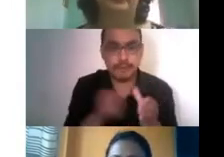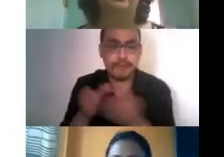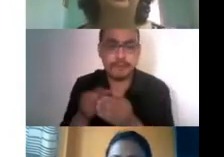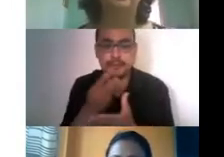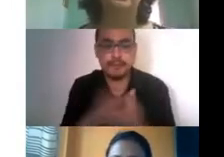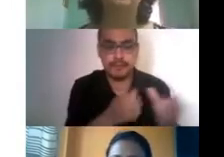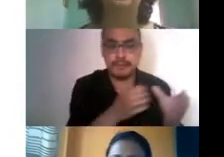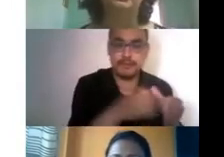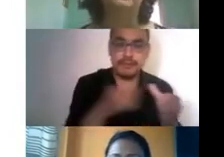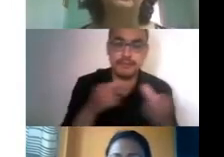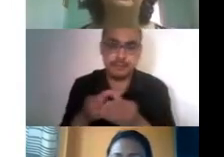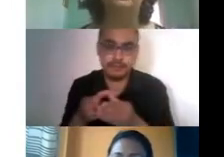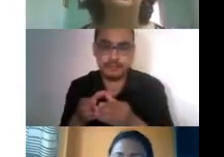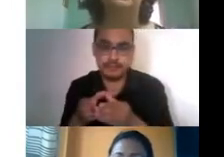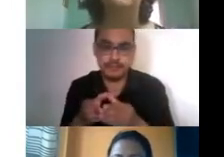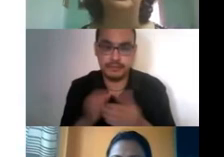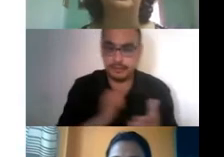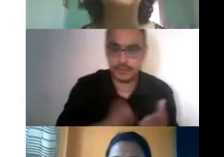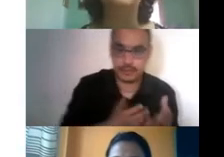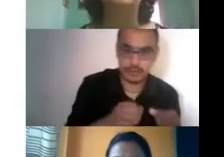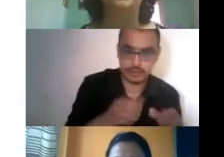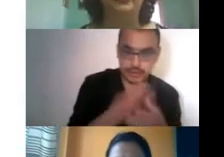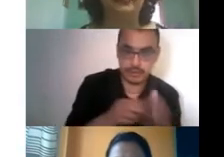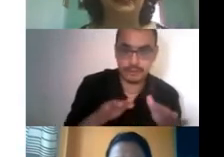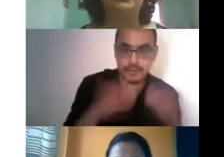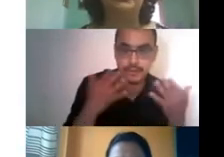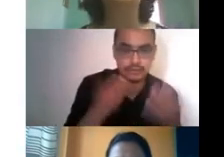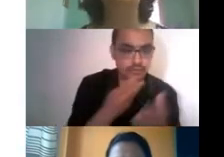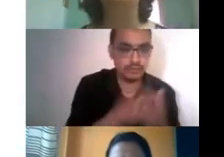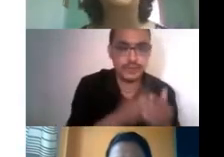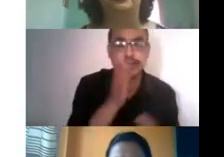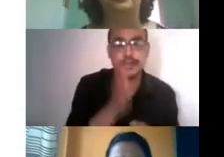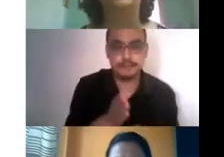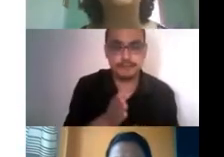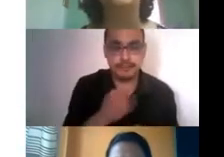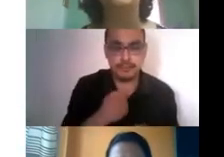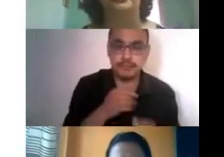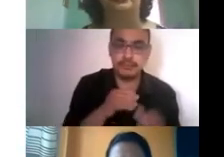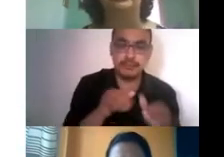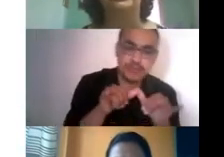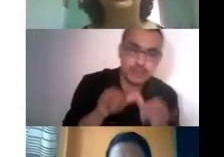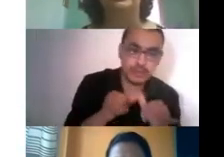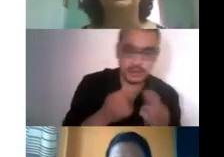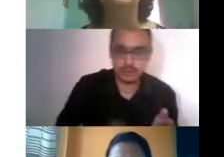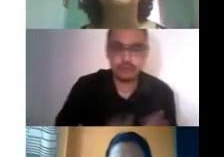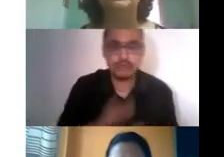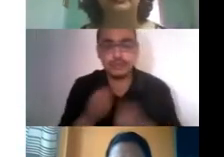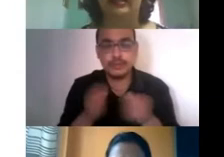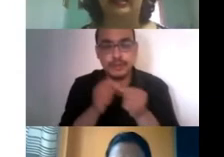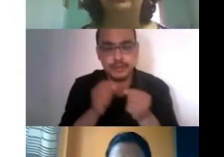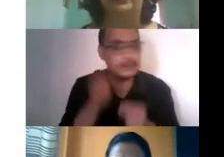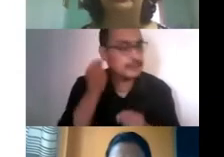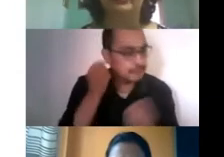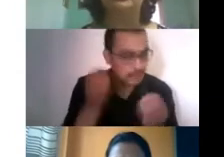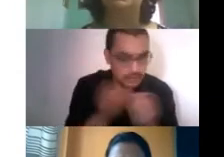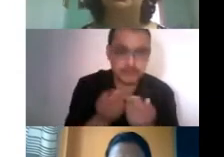प्रभावित, दुवैले दुवैलाई चाहिँ के गर्न खोज्छन् त भन्दाखेरि मनाउन, खुसी पार्न, क्षमा माग्न होइन, यस्ता खालका